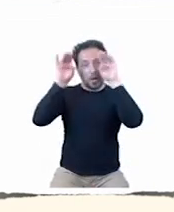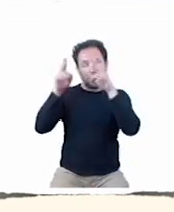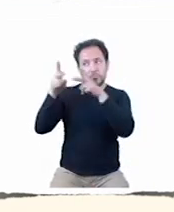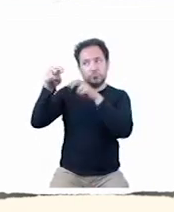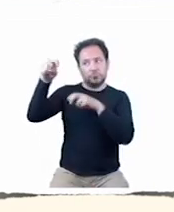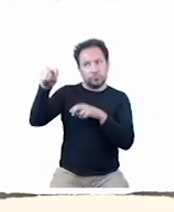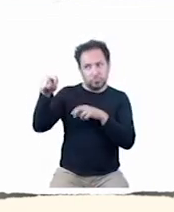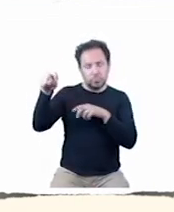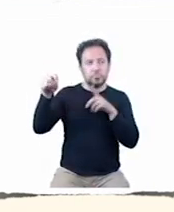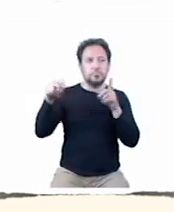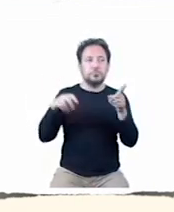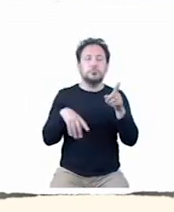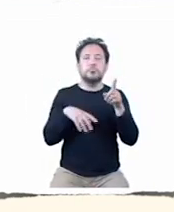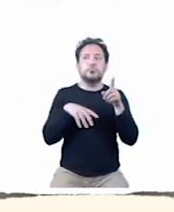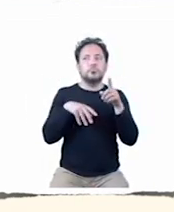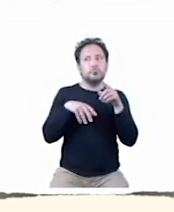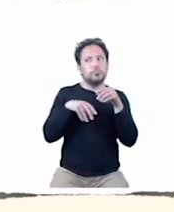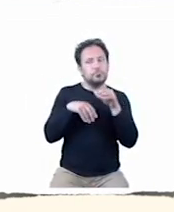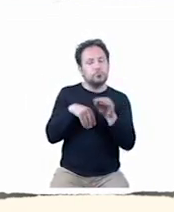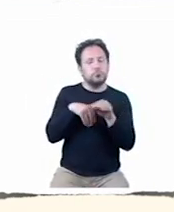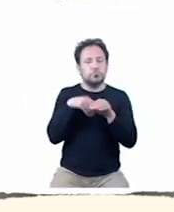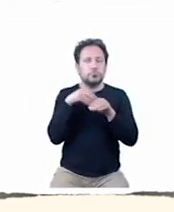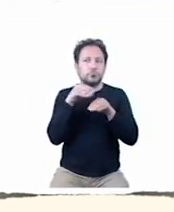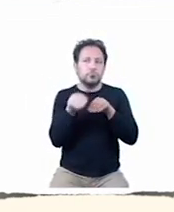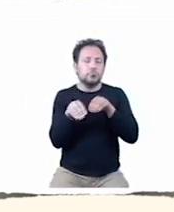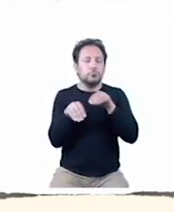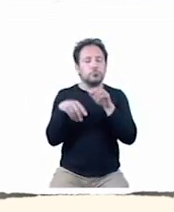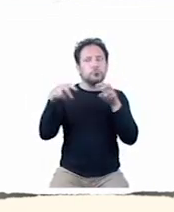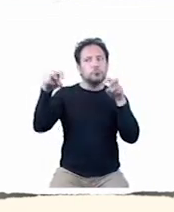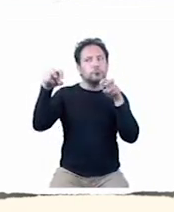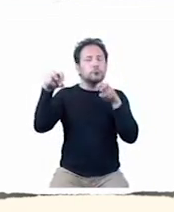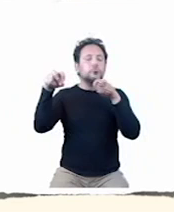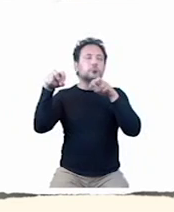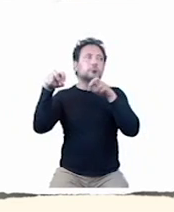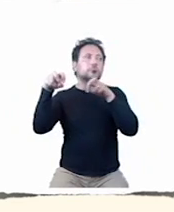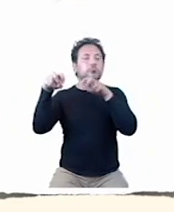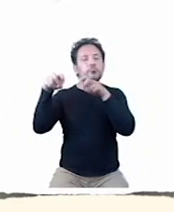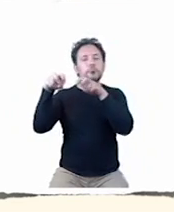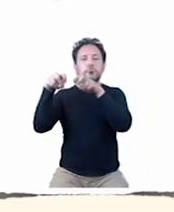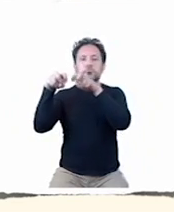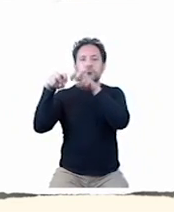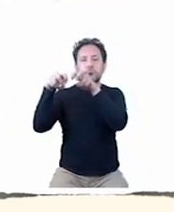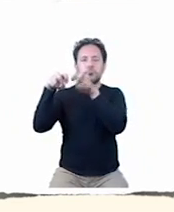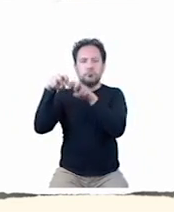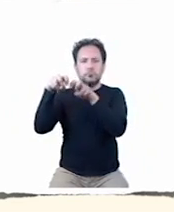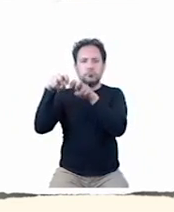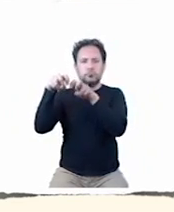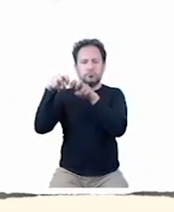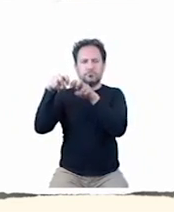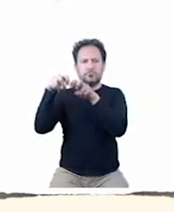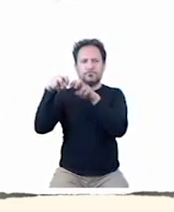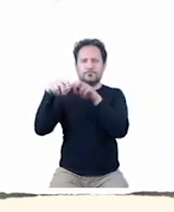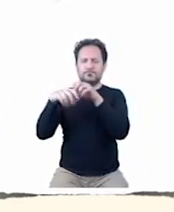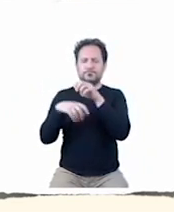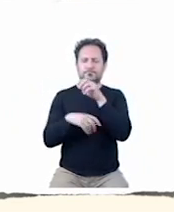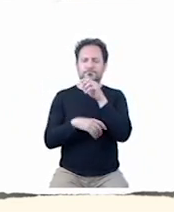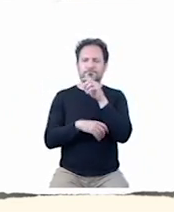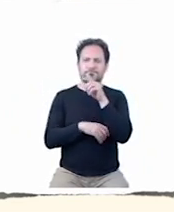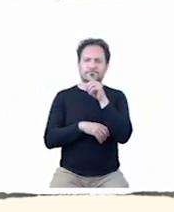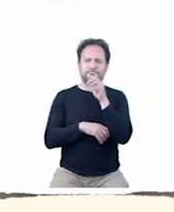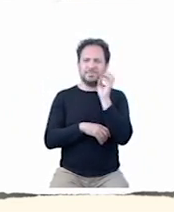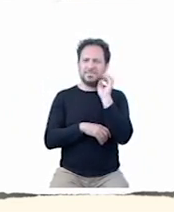Latte camminò lentamente attraverso la stanza e si sedette vicino a Rocky.